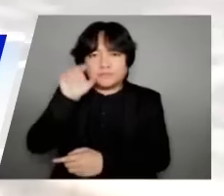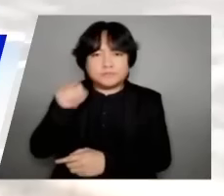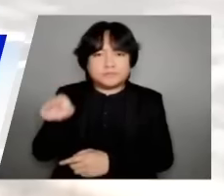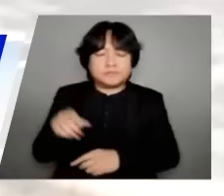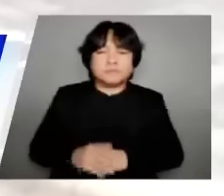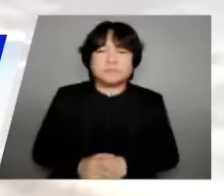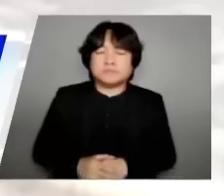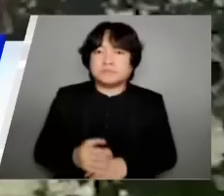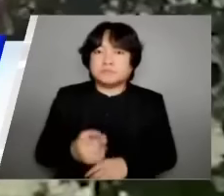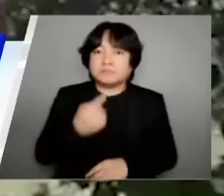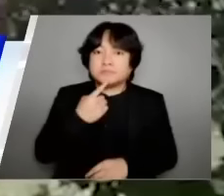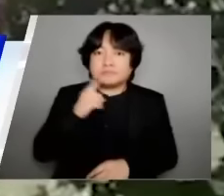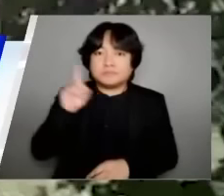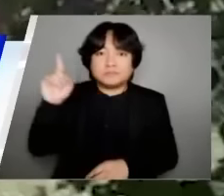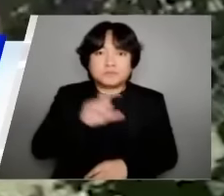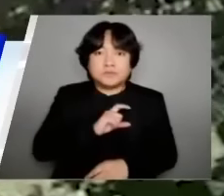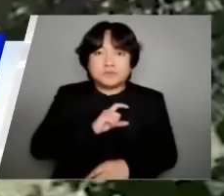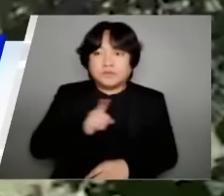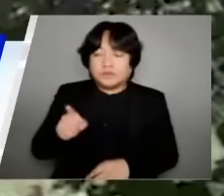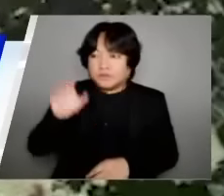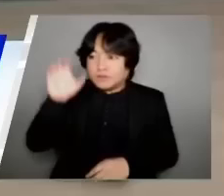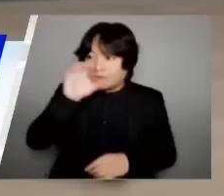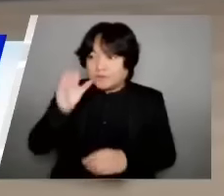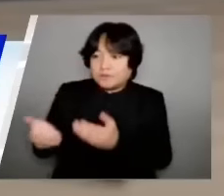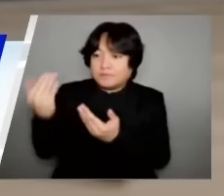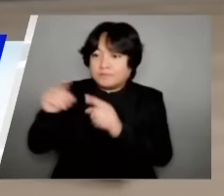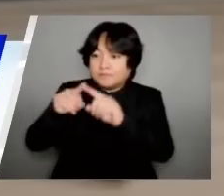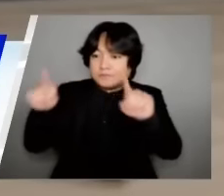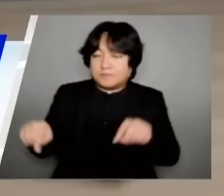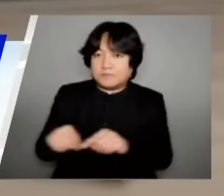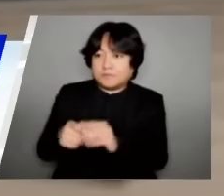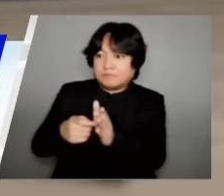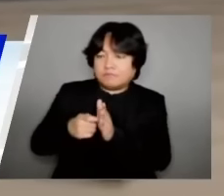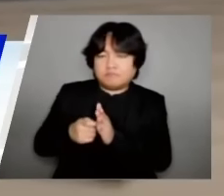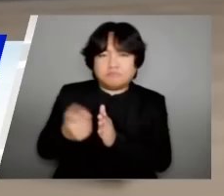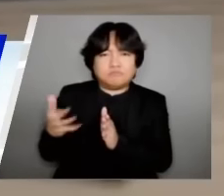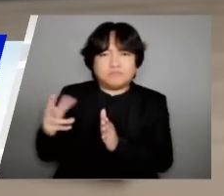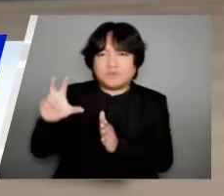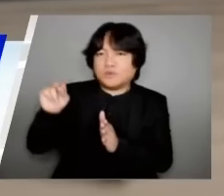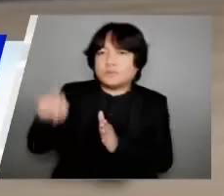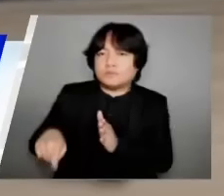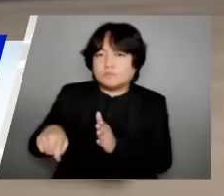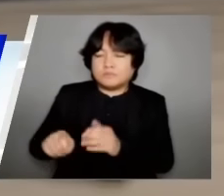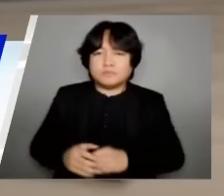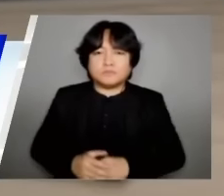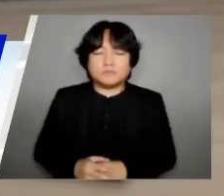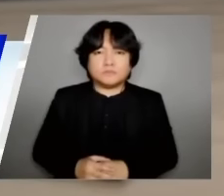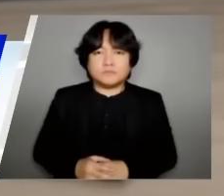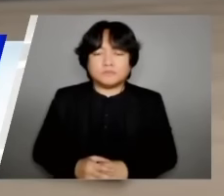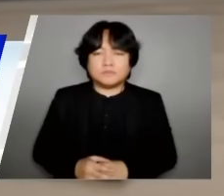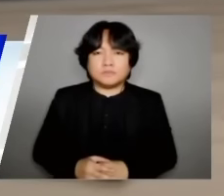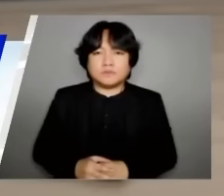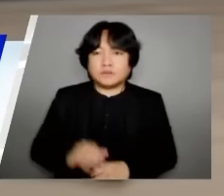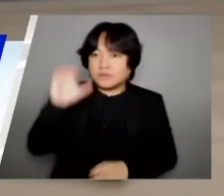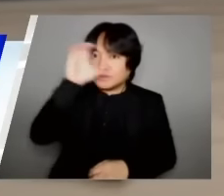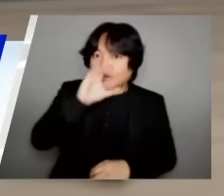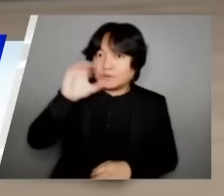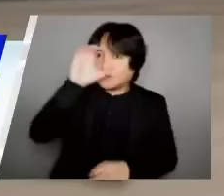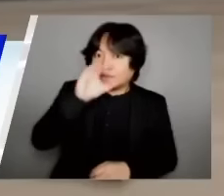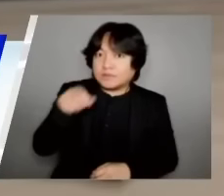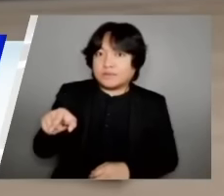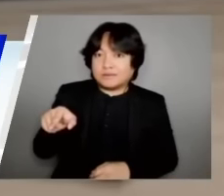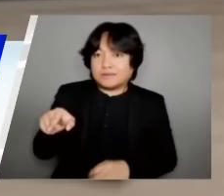para sa kanilang pag-alugad sa KOJC compound. Wala search warrant dito. Ang search warrant ay para sa bagay at